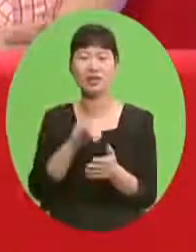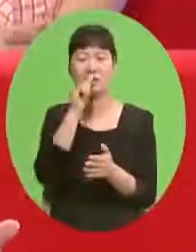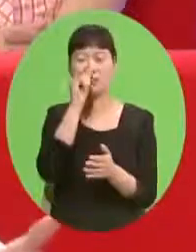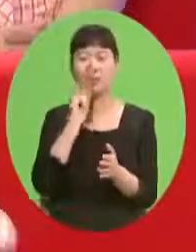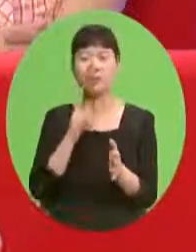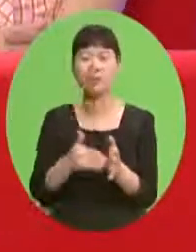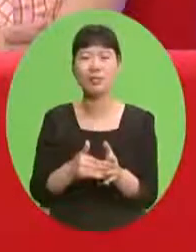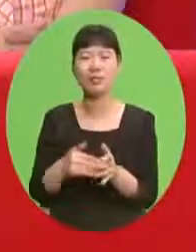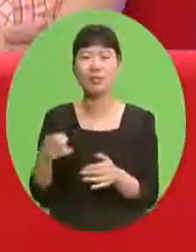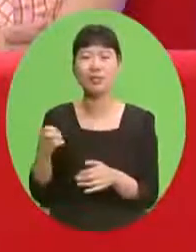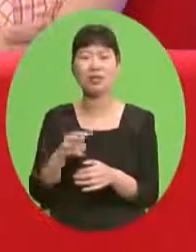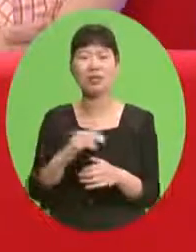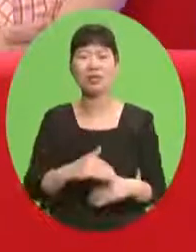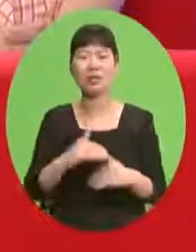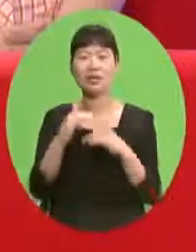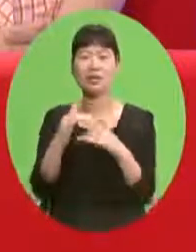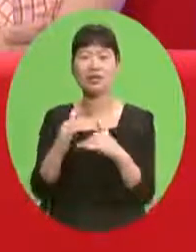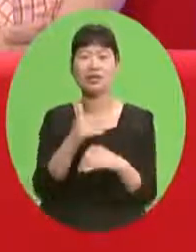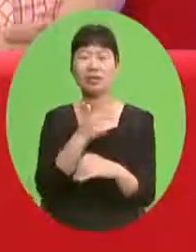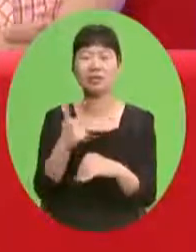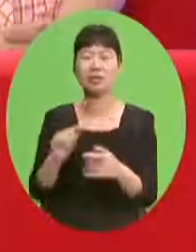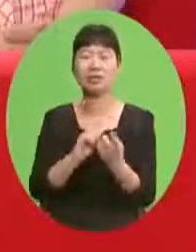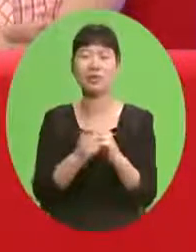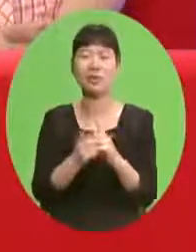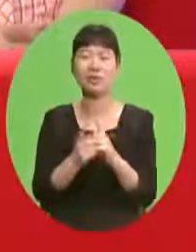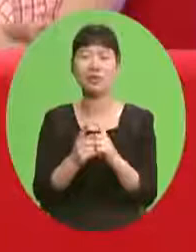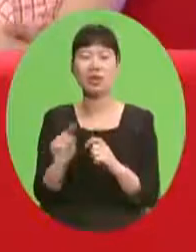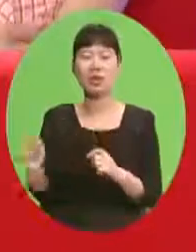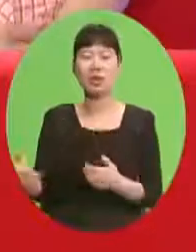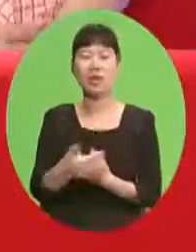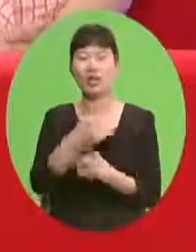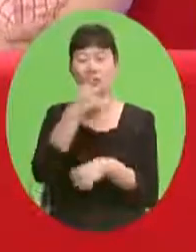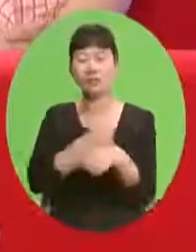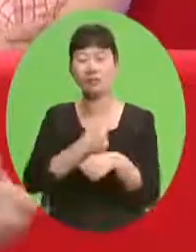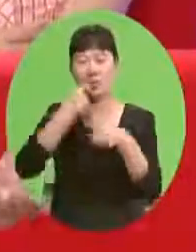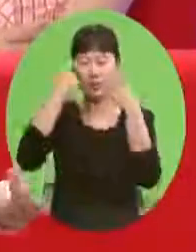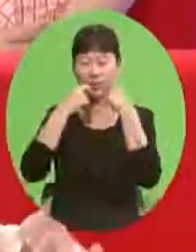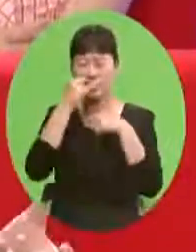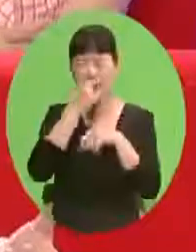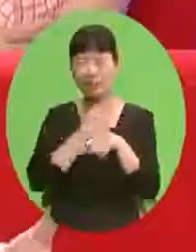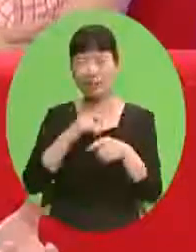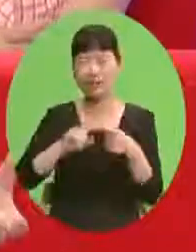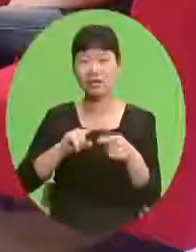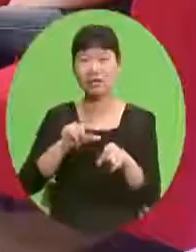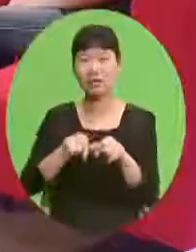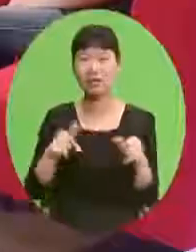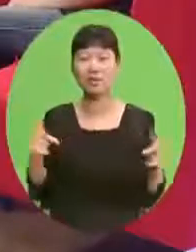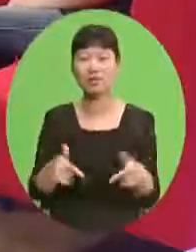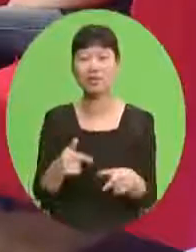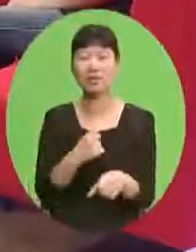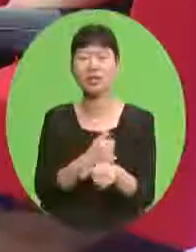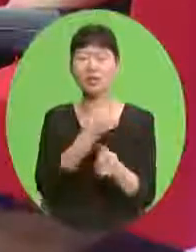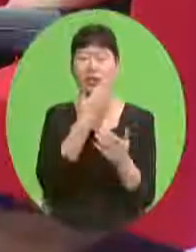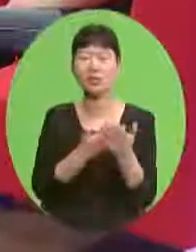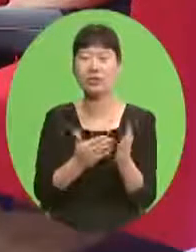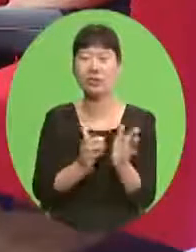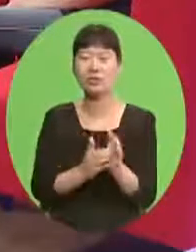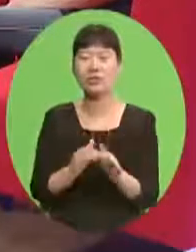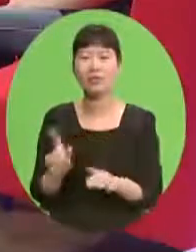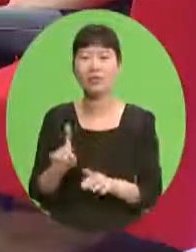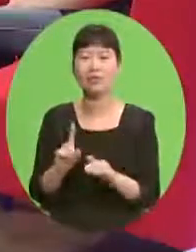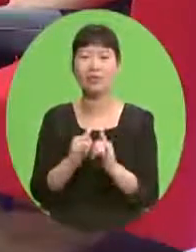되고 그다음에 그 과정에서 막 너무 서로 징하게 막 끌어안고 울고불고 하는 네. 시간을 줄이는 것도 굉장히 중요하다는 얘기입니다. 아니 어떤